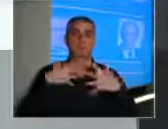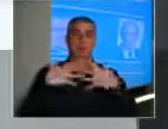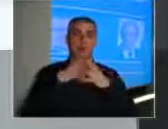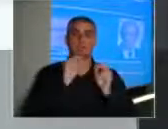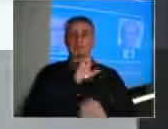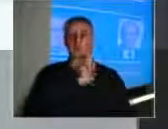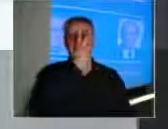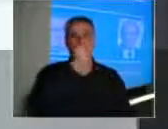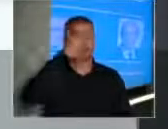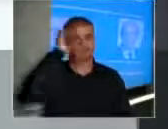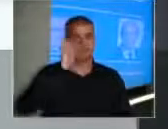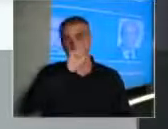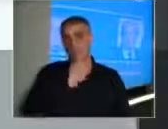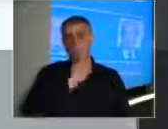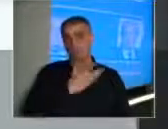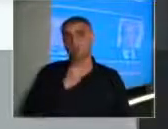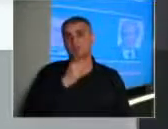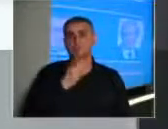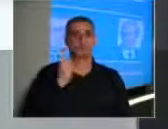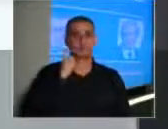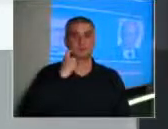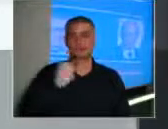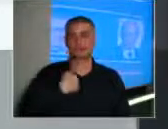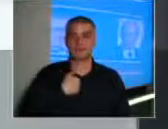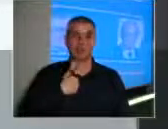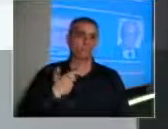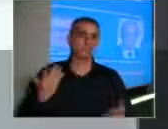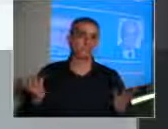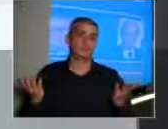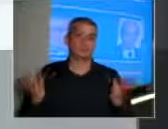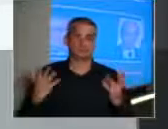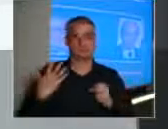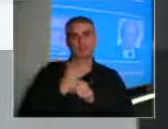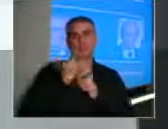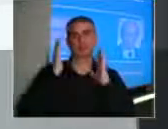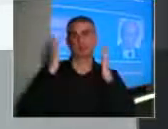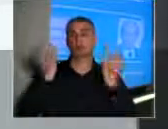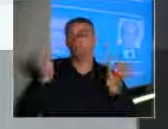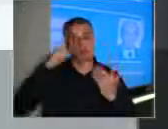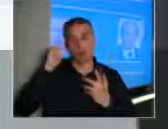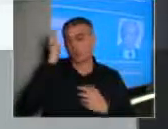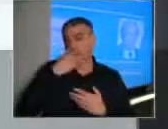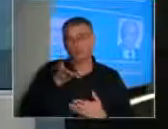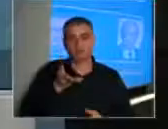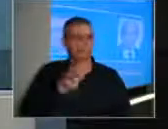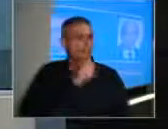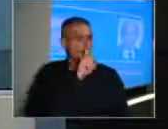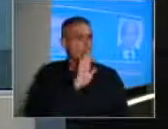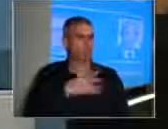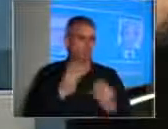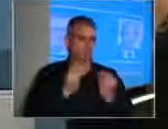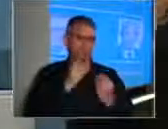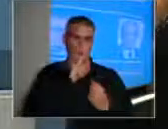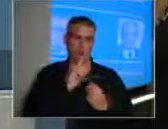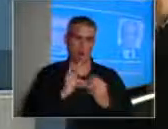בני גנץ ועם לפיד. אולי הילד שקד ואני מצליחים מדי, אני לא יודע לפענח את זה. יש משהו, אני יודעת,